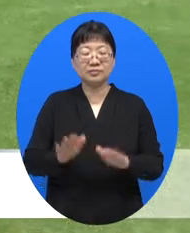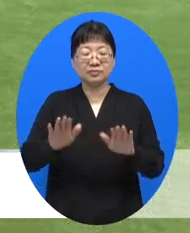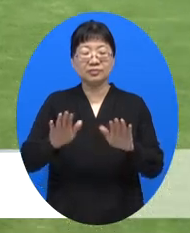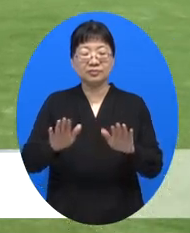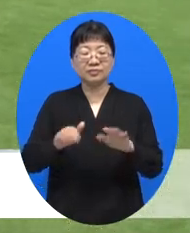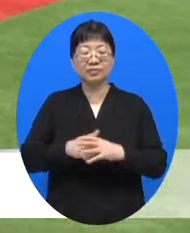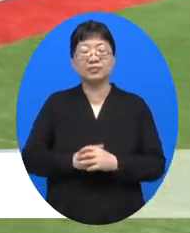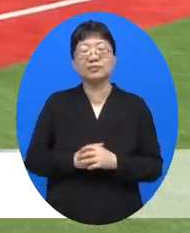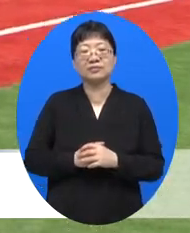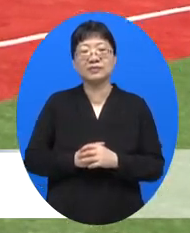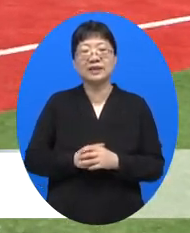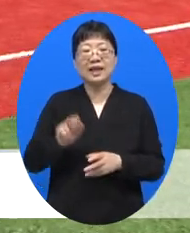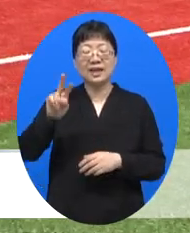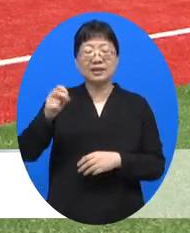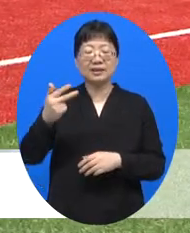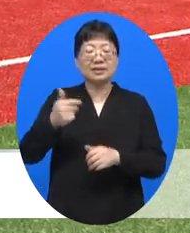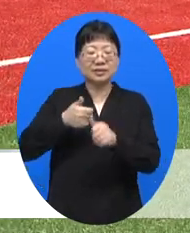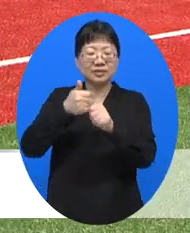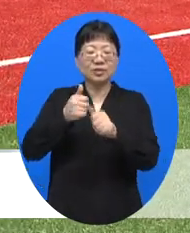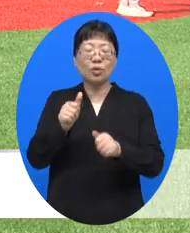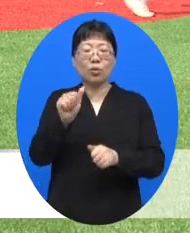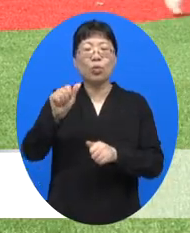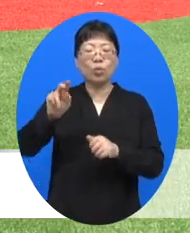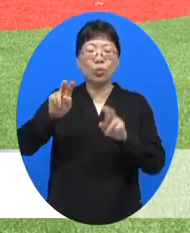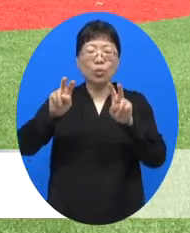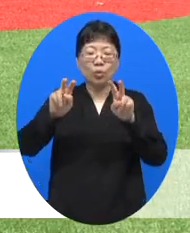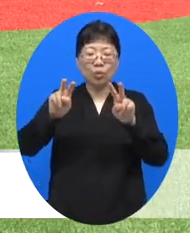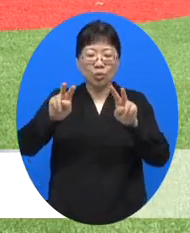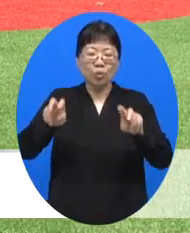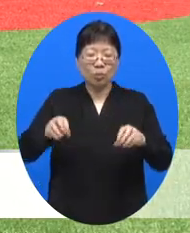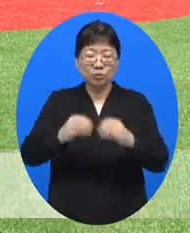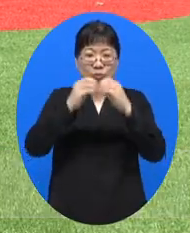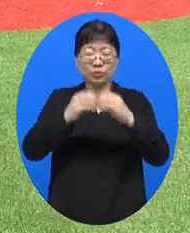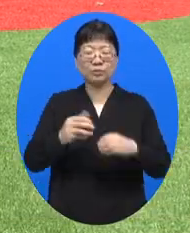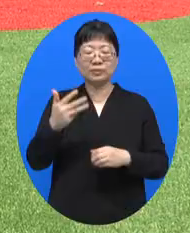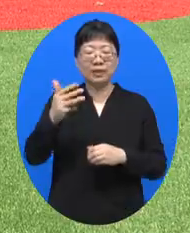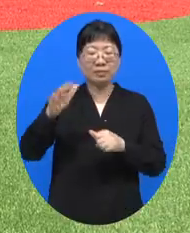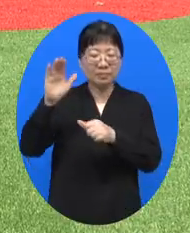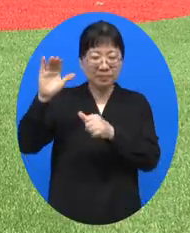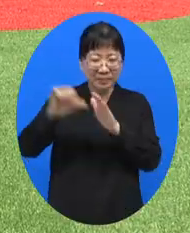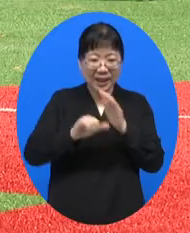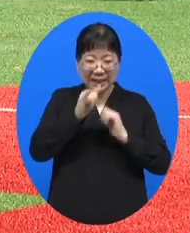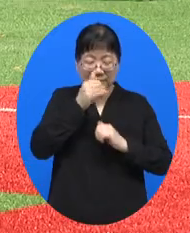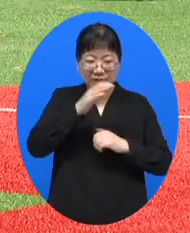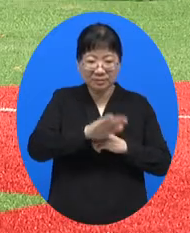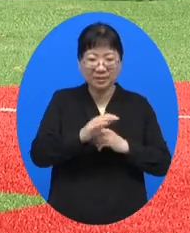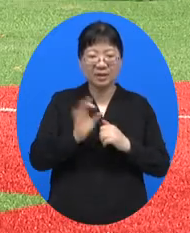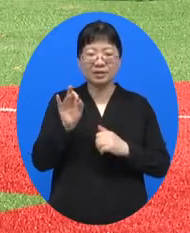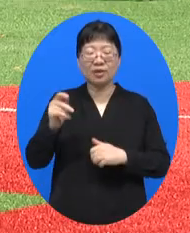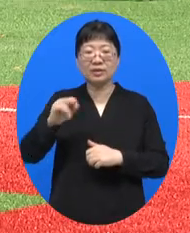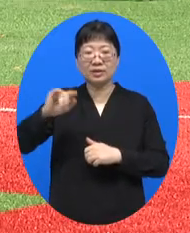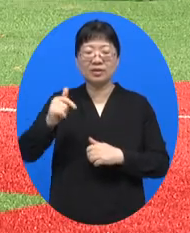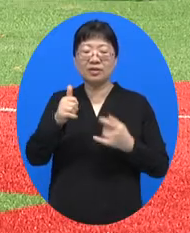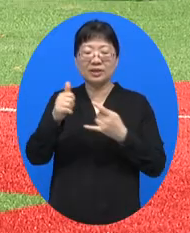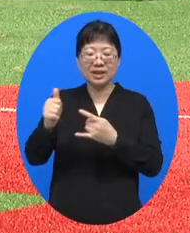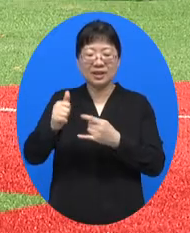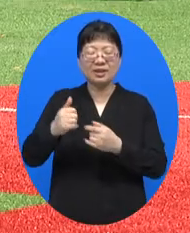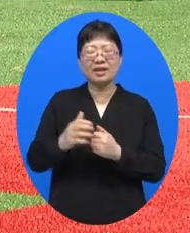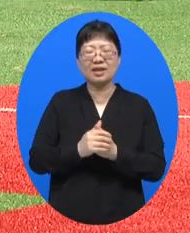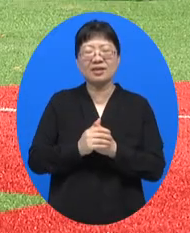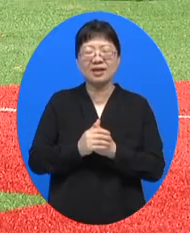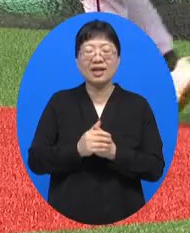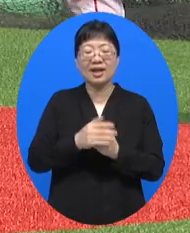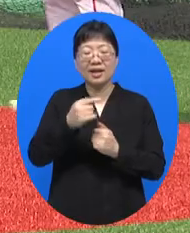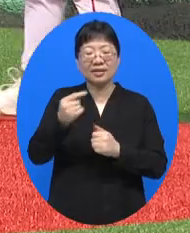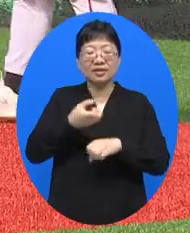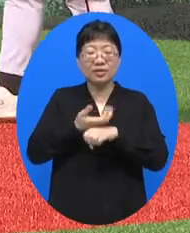지난 시즌 27승 5무 8패라는 압도적인 성적을 냈지만 챔피언전에서 연천 미라클에게 아쉽게 우승을 내어준 성남